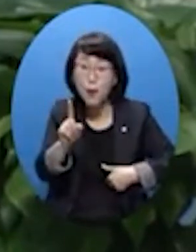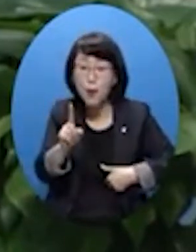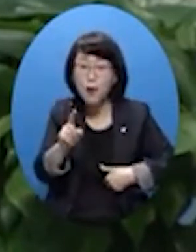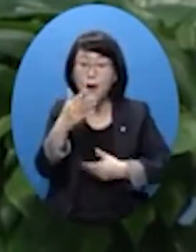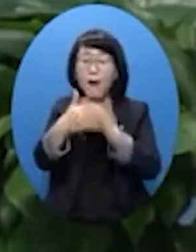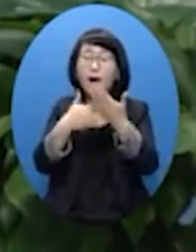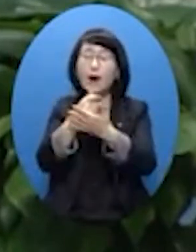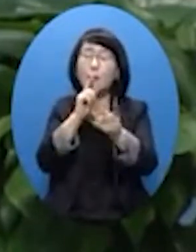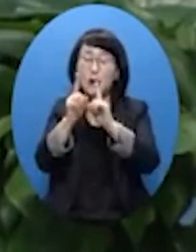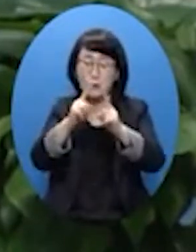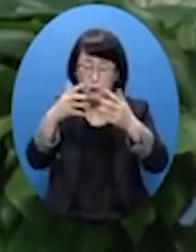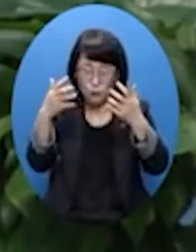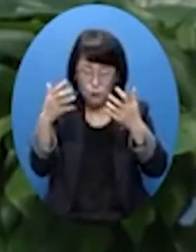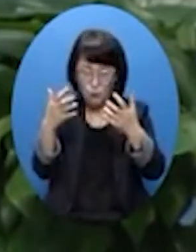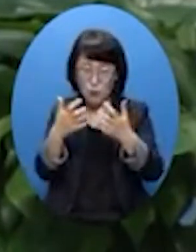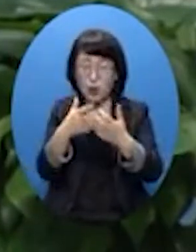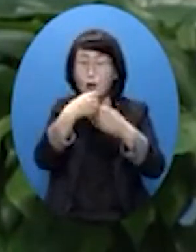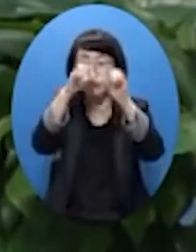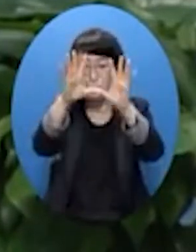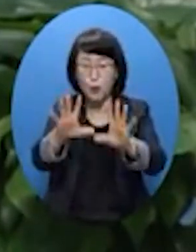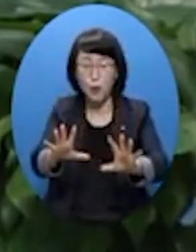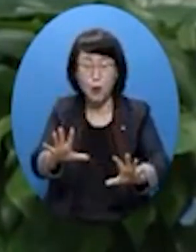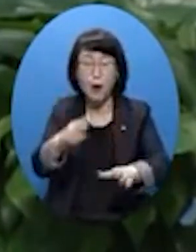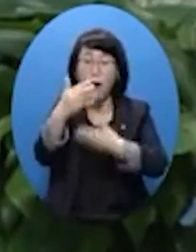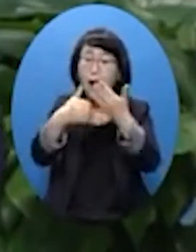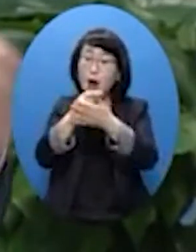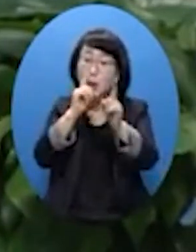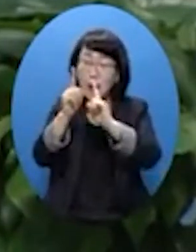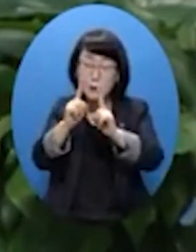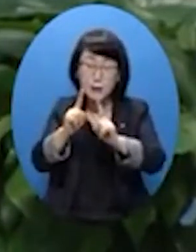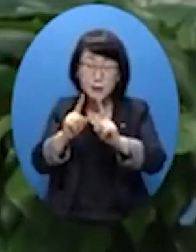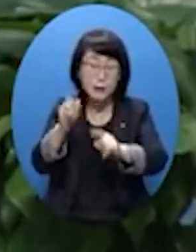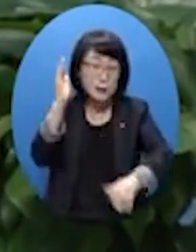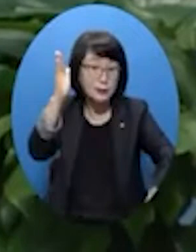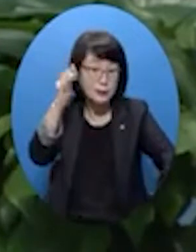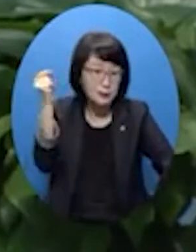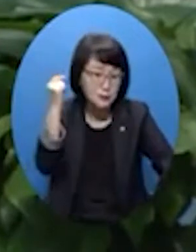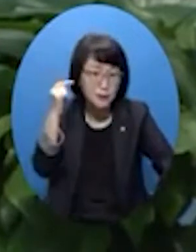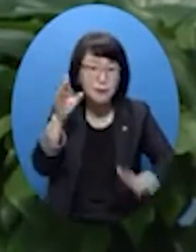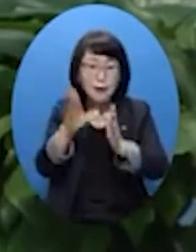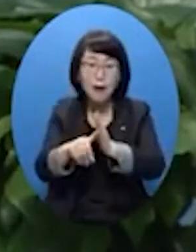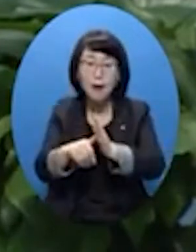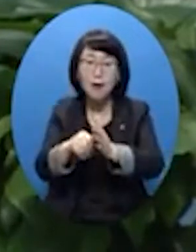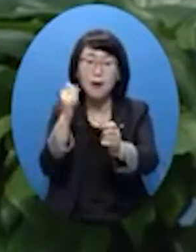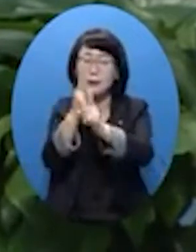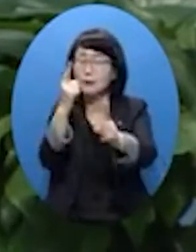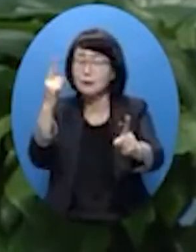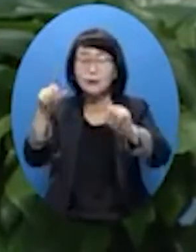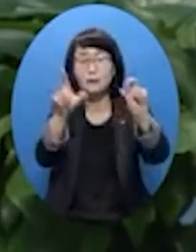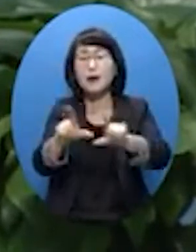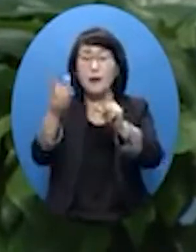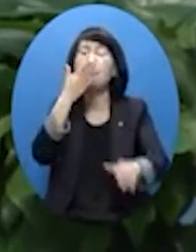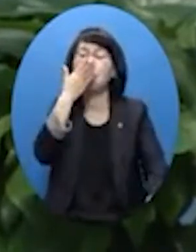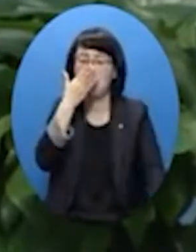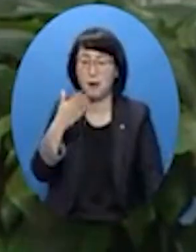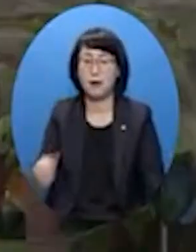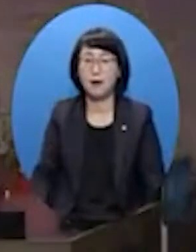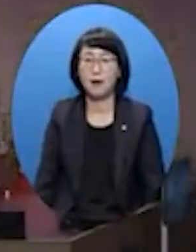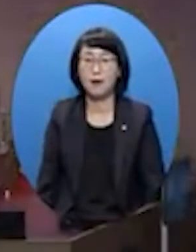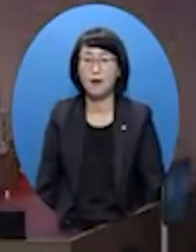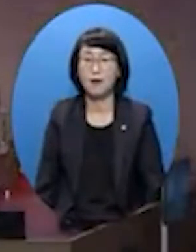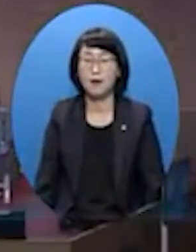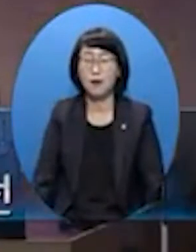축복입니다 영의 양식인 하나님의 말씀의 은혜가 있을 때 우리는 마술 붙잡고 승리의 삶을 살아갈 수 있게 되는 것입니다